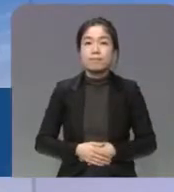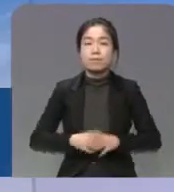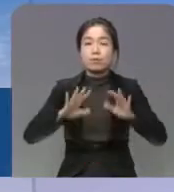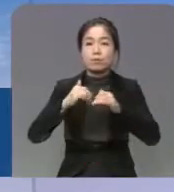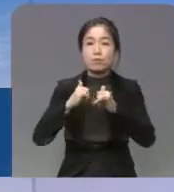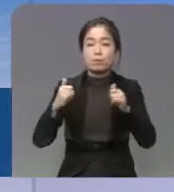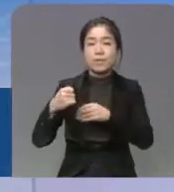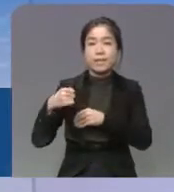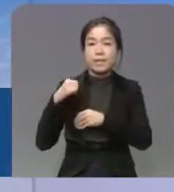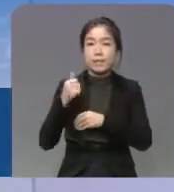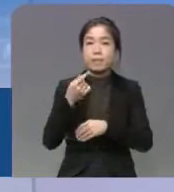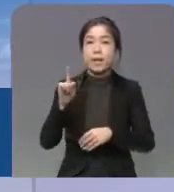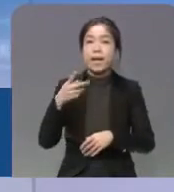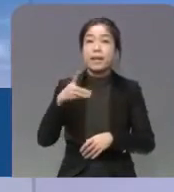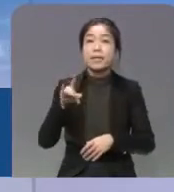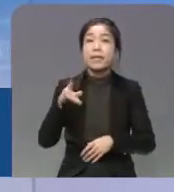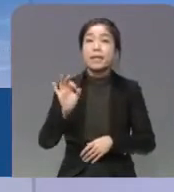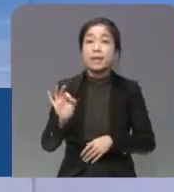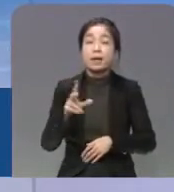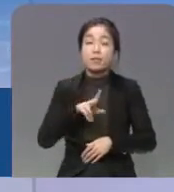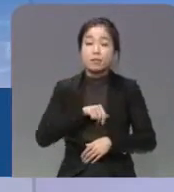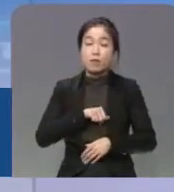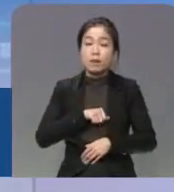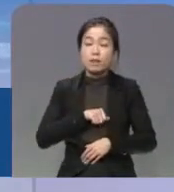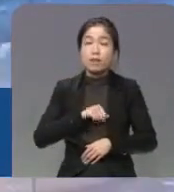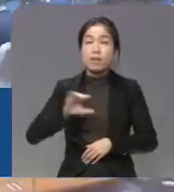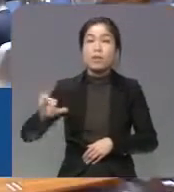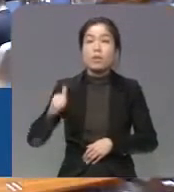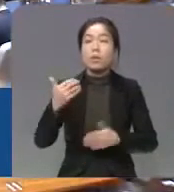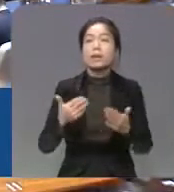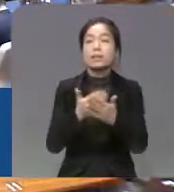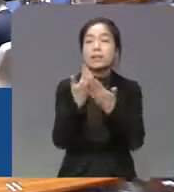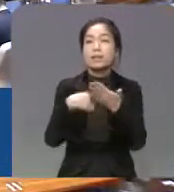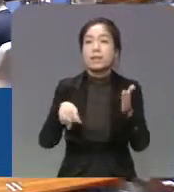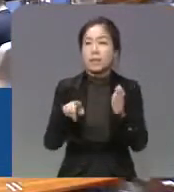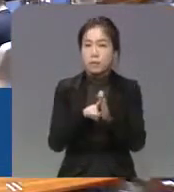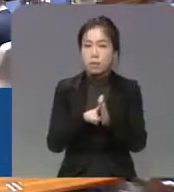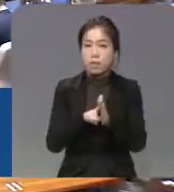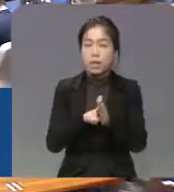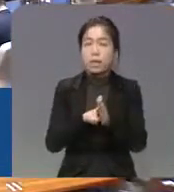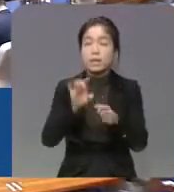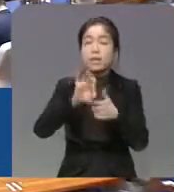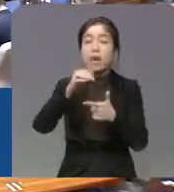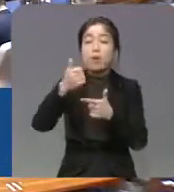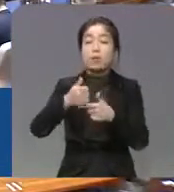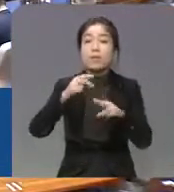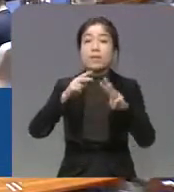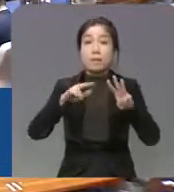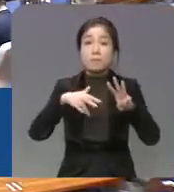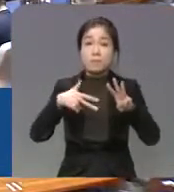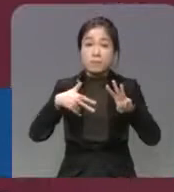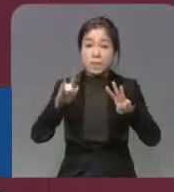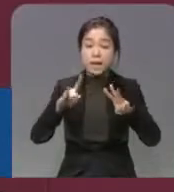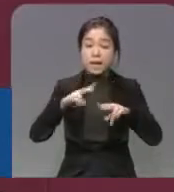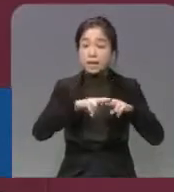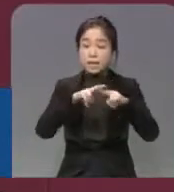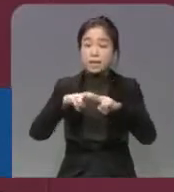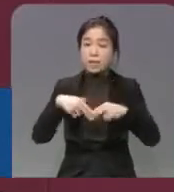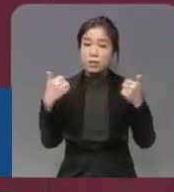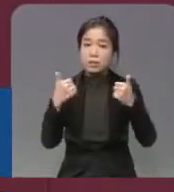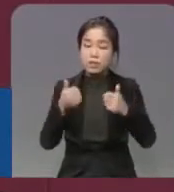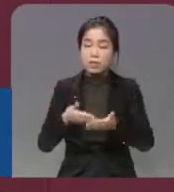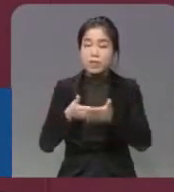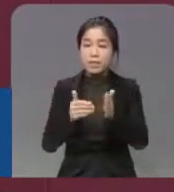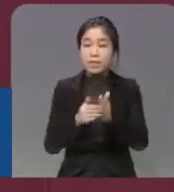국민의힘 하태경 의원이 지역 관문 공항 상생을 위한 영호남 3자 연석회의를 제안했습니다. 하태경